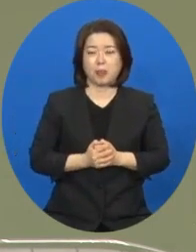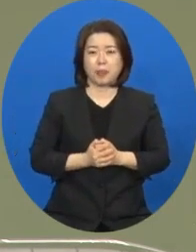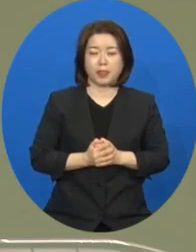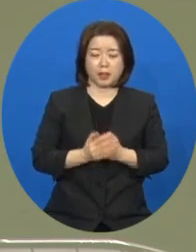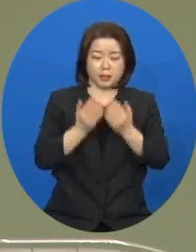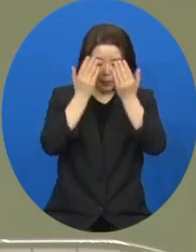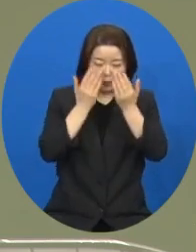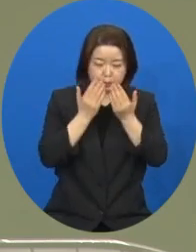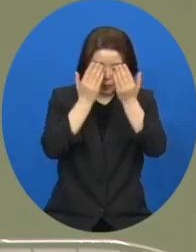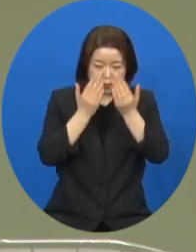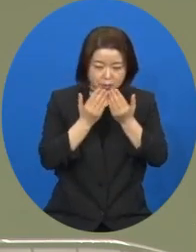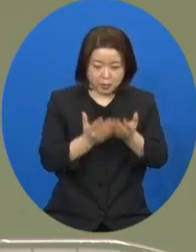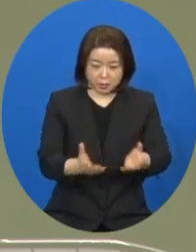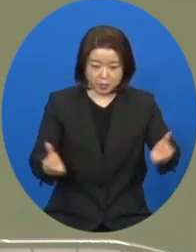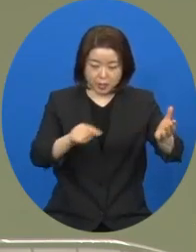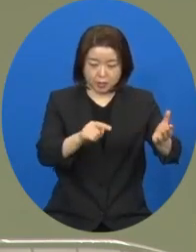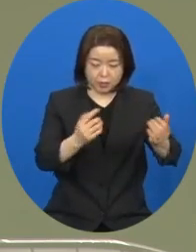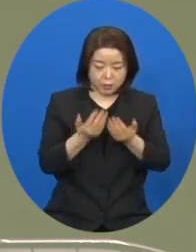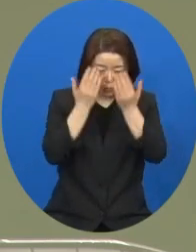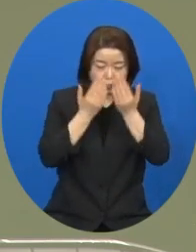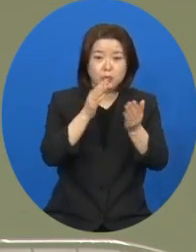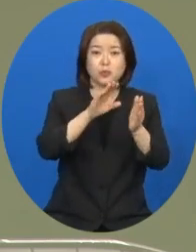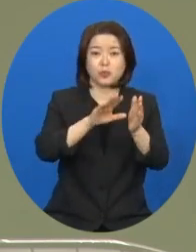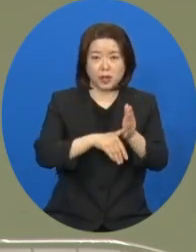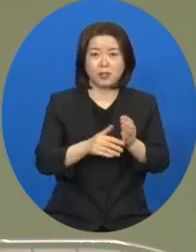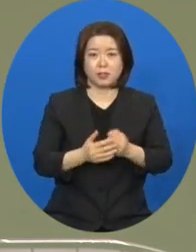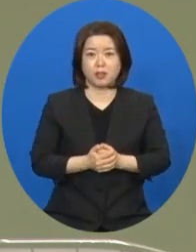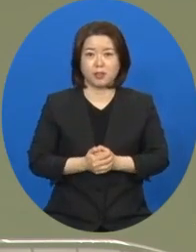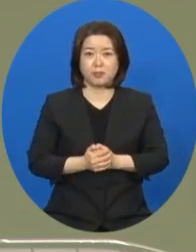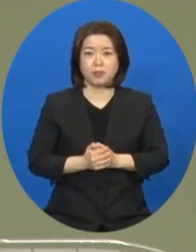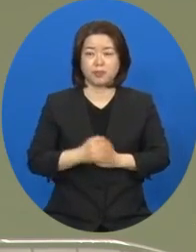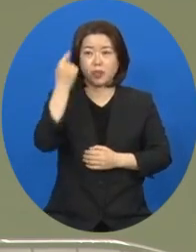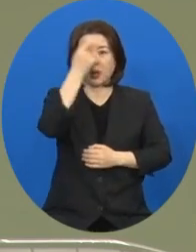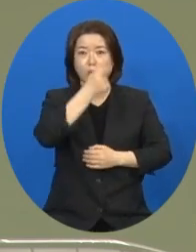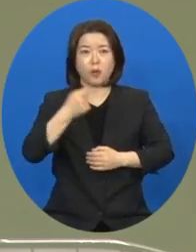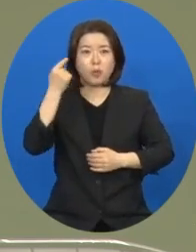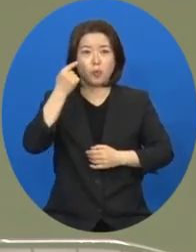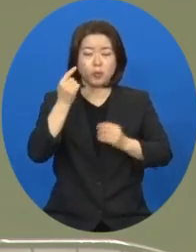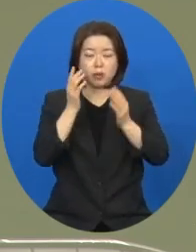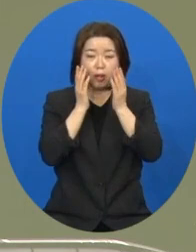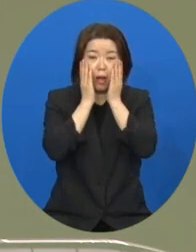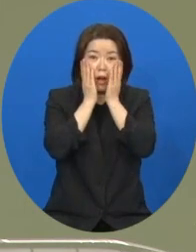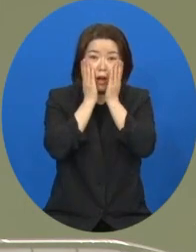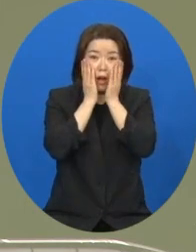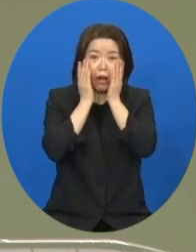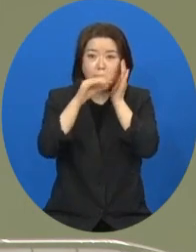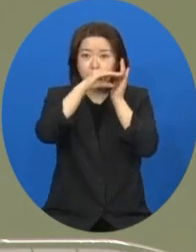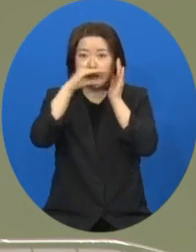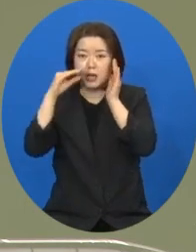세면대에 가서 이제 세수를 하는데 얼굴이 다 돌아온 거예요.